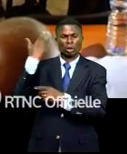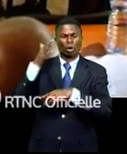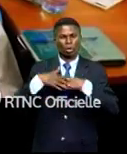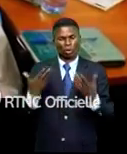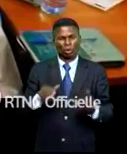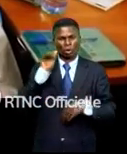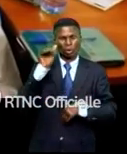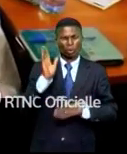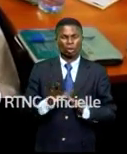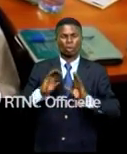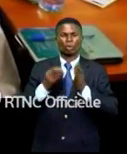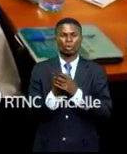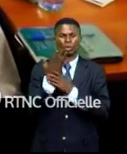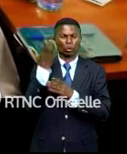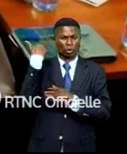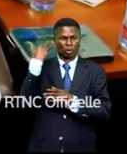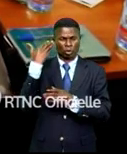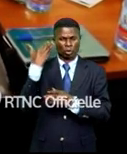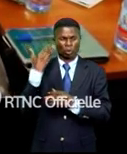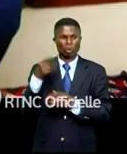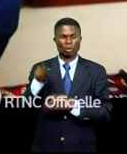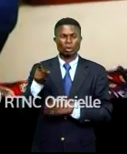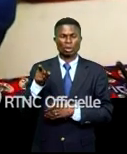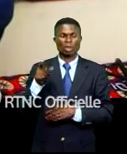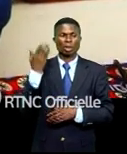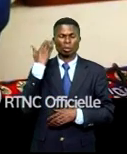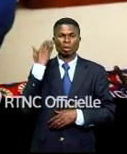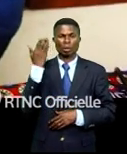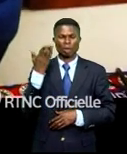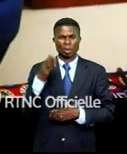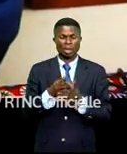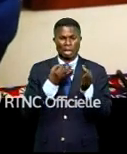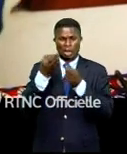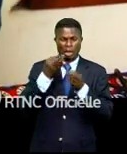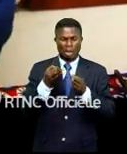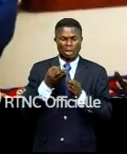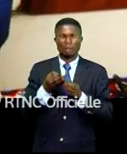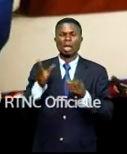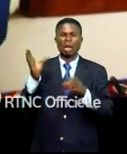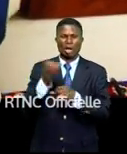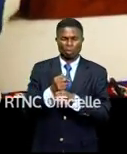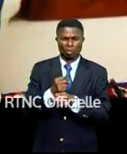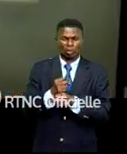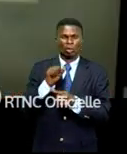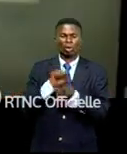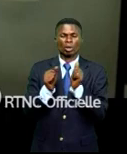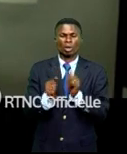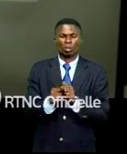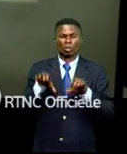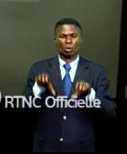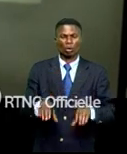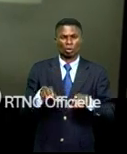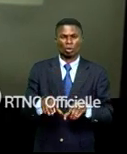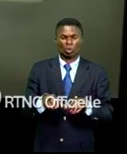Le directeur de ressources en eau de la SICOS, Georges Boulouvunga, a fait une brève présentation du bassin du Congo. Dans son